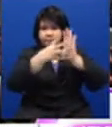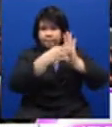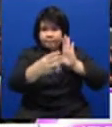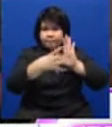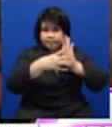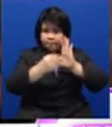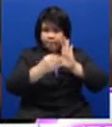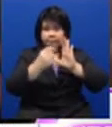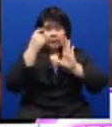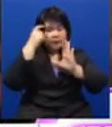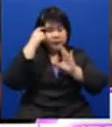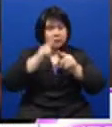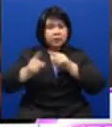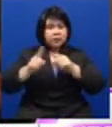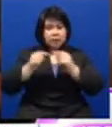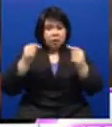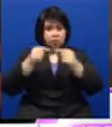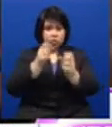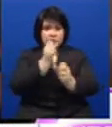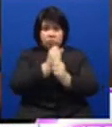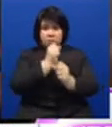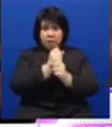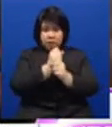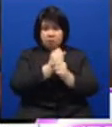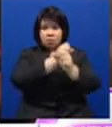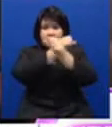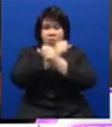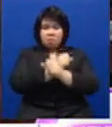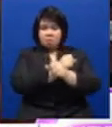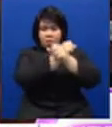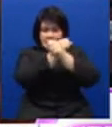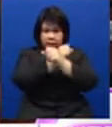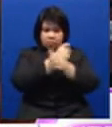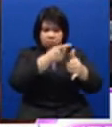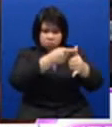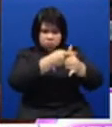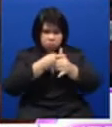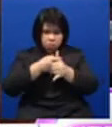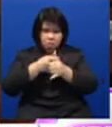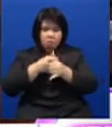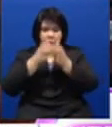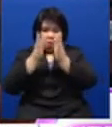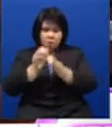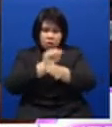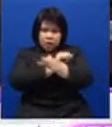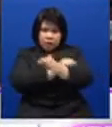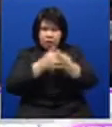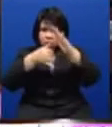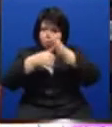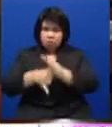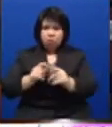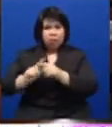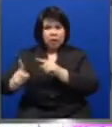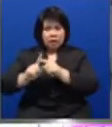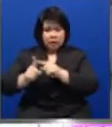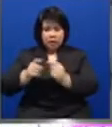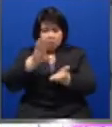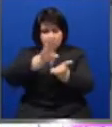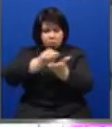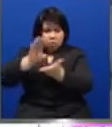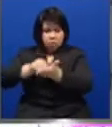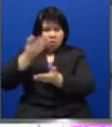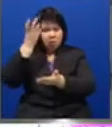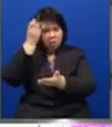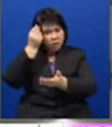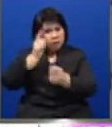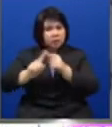คิดเห็นเรื่องประสิทธิภาพการป้องกันและปราบปรามการค้ามนุษย์เพื่อรวบรวมความคิดเห็นข้อเสนอแนะหาวิธีป้องกัน